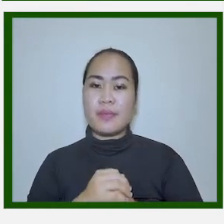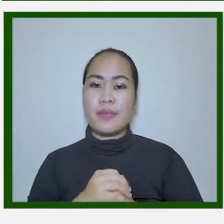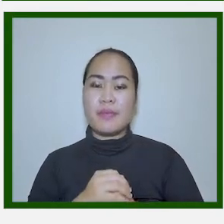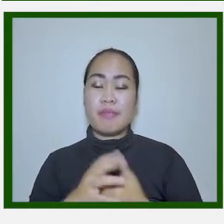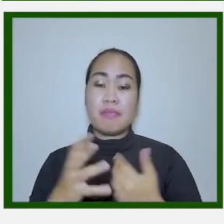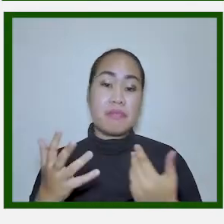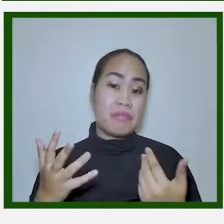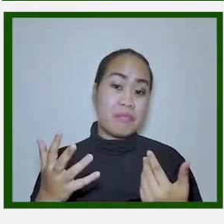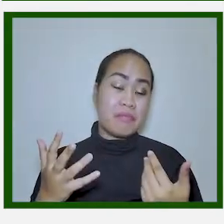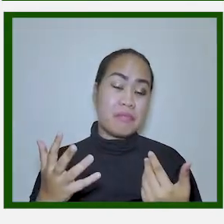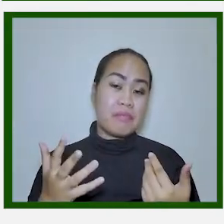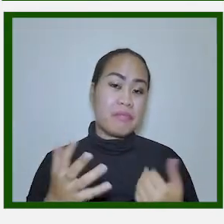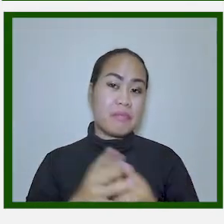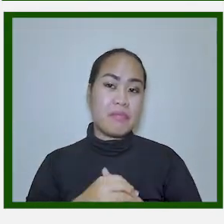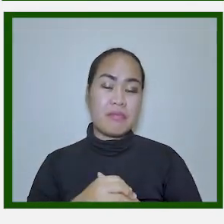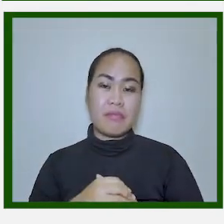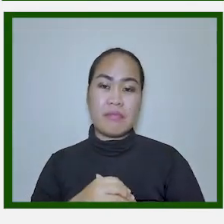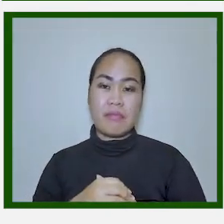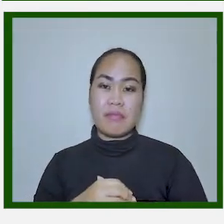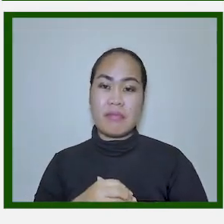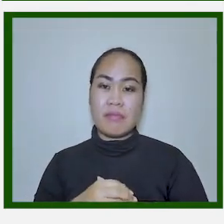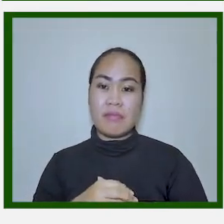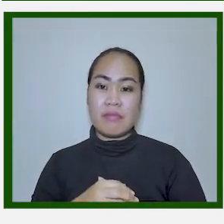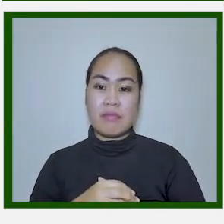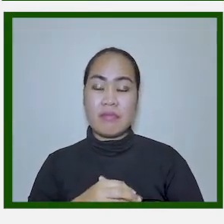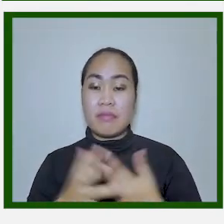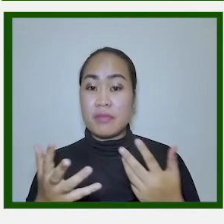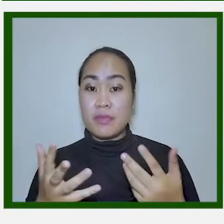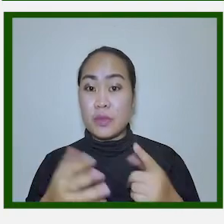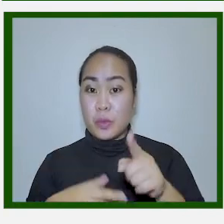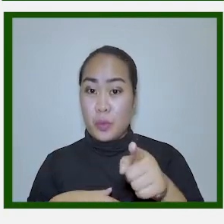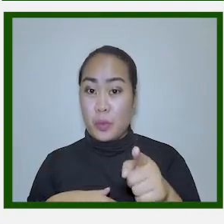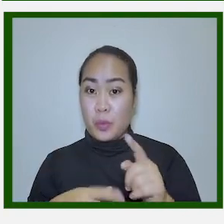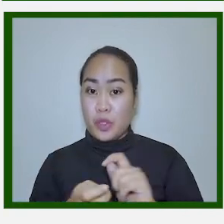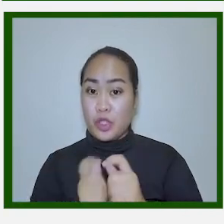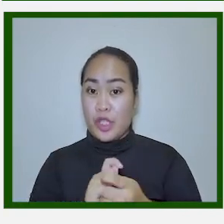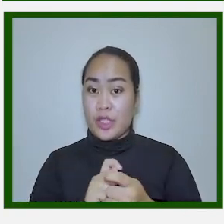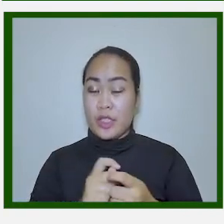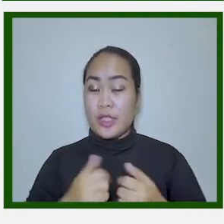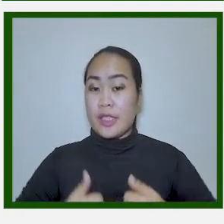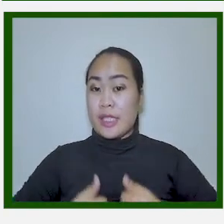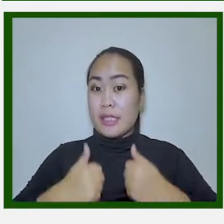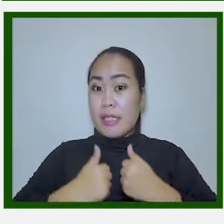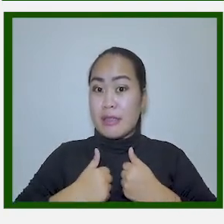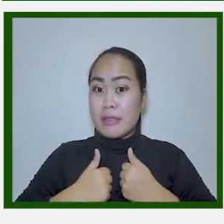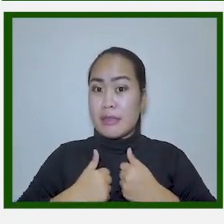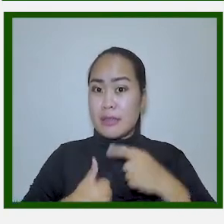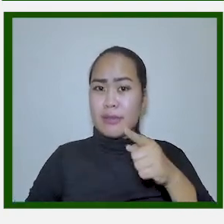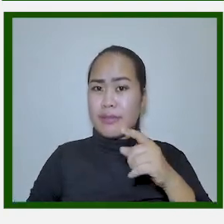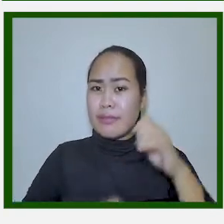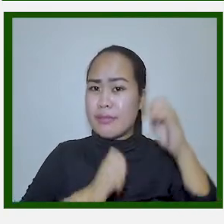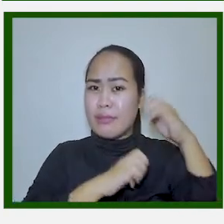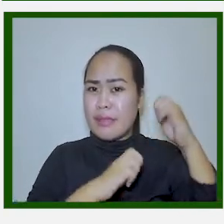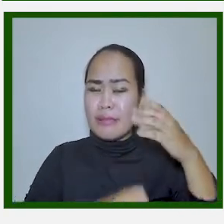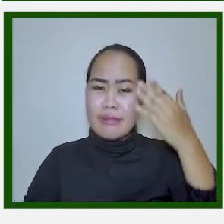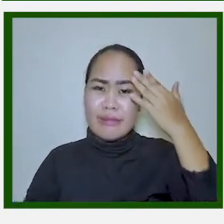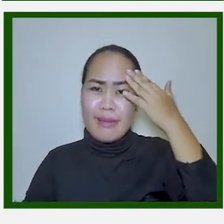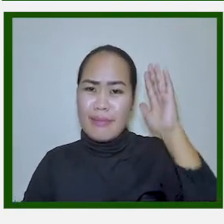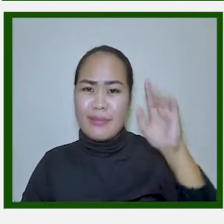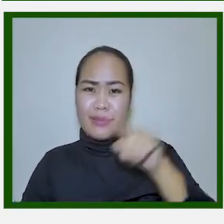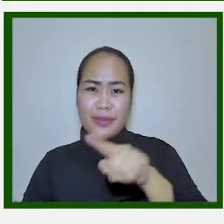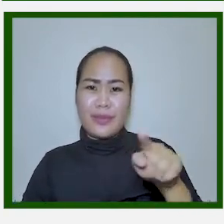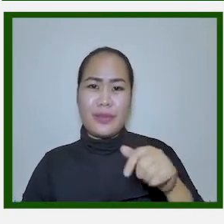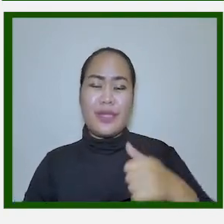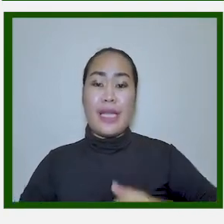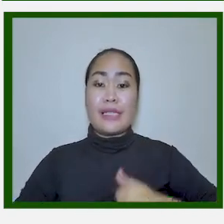ka naman ng address, ano, wag niyo hong asahan na alam namin 'yun, no? So inform niyo kami, no? Pwede ho kaming tawagan na o